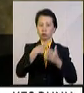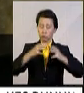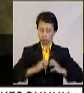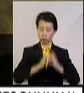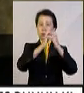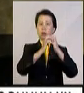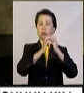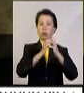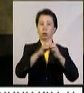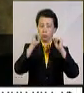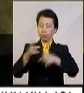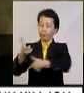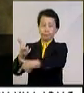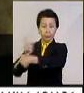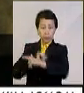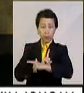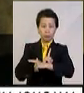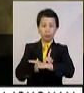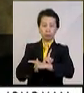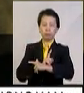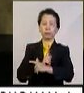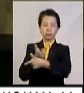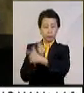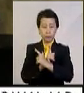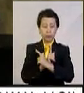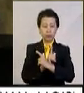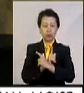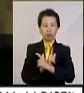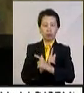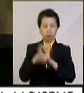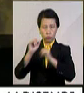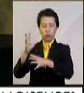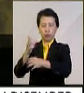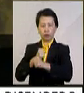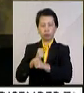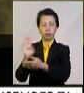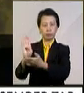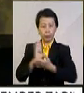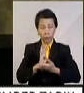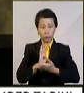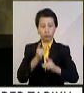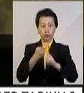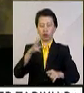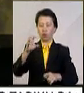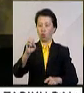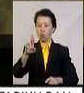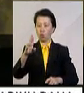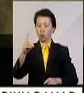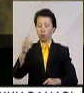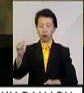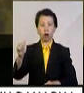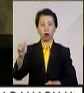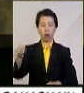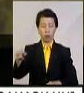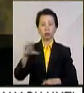bangunkan. Kita boleh pinjam, bukan kita boleh dapat bantuan daripada order ini. Dan